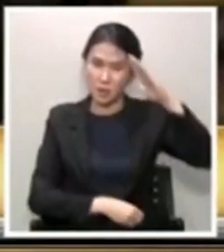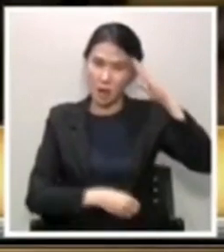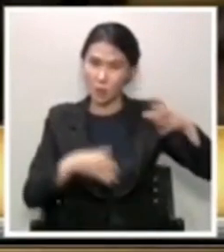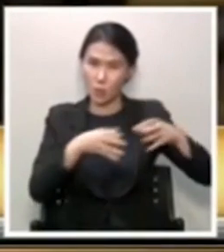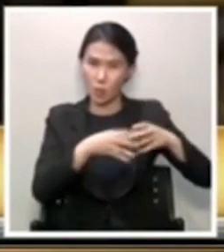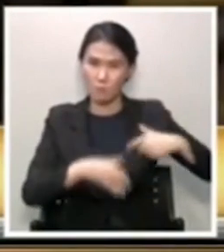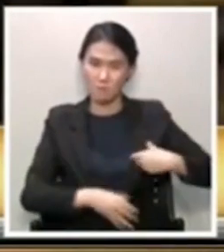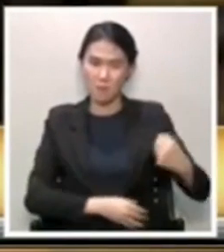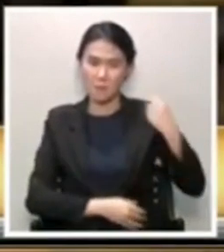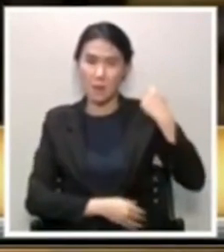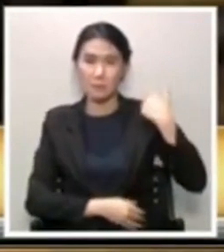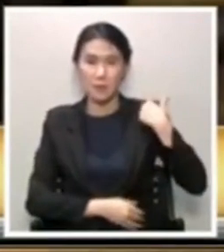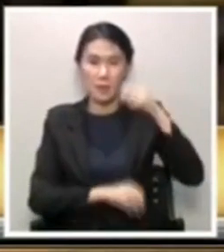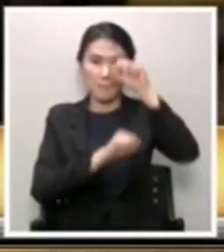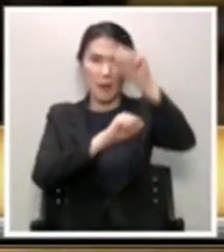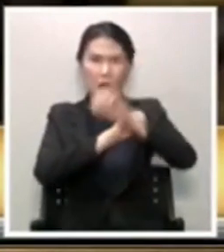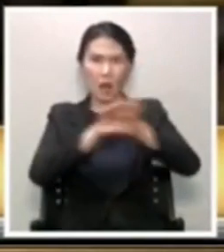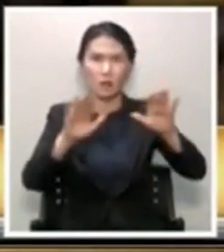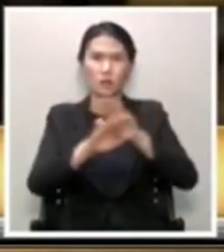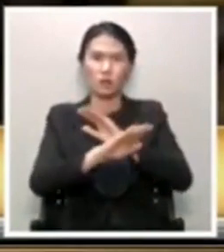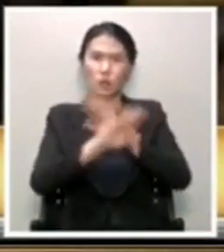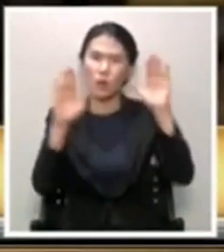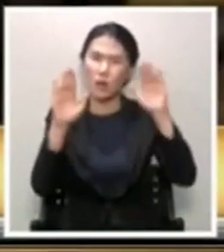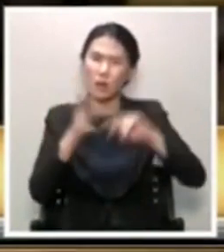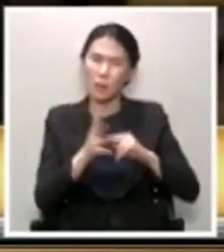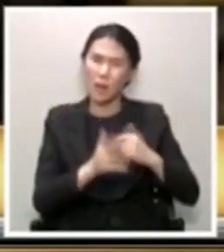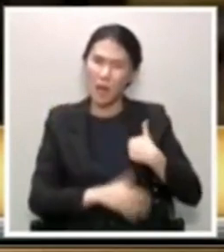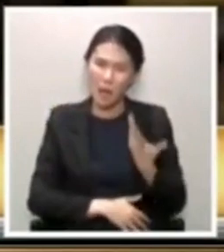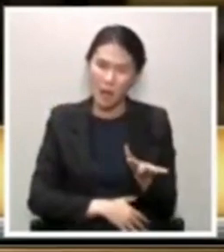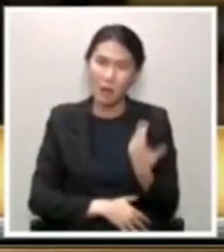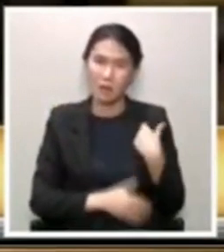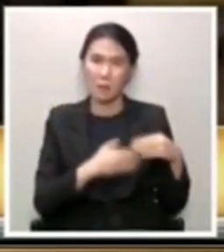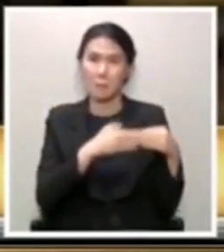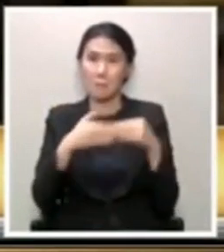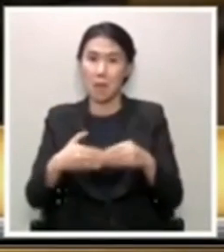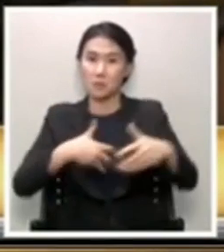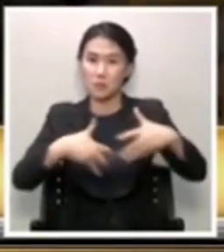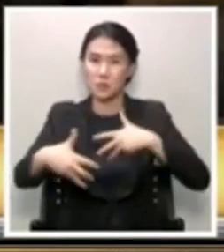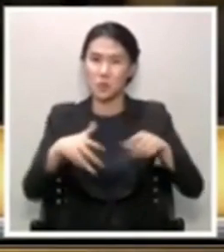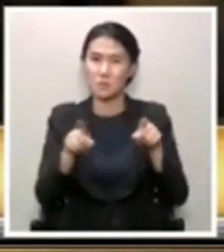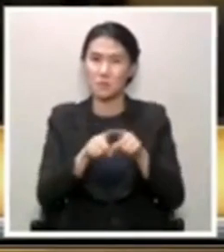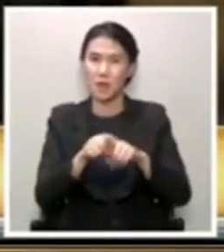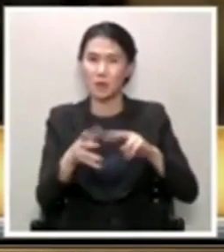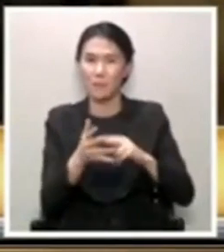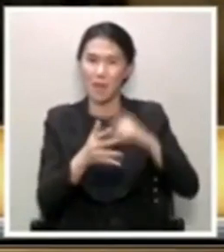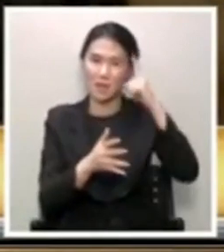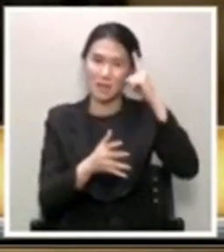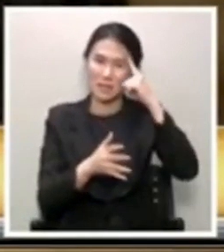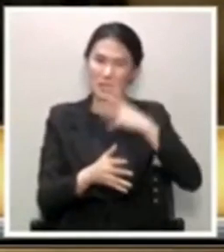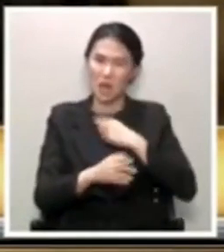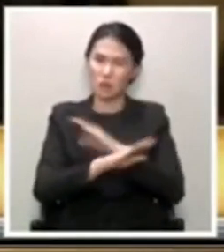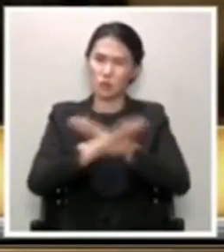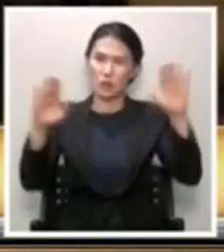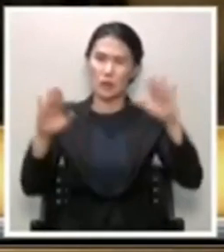อำนาจแล้วก็ประกาศยกเลิกรัฐธรรมนูญ50ทิ้งแล้วก็พาพวกเราครับเอาไม้ตีหัวเราแล้วก็ลากพวกเราเข้า